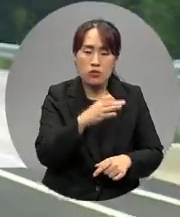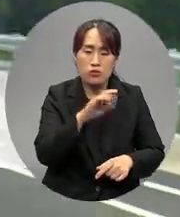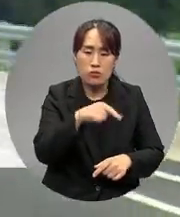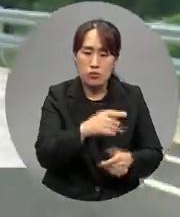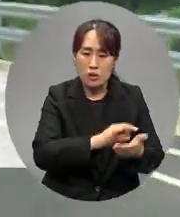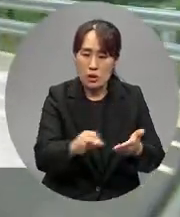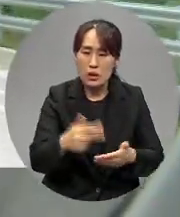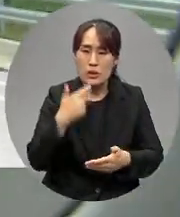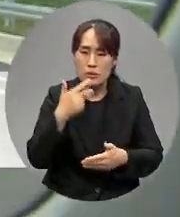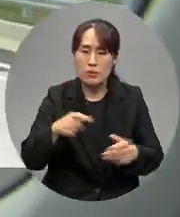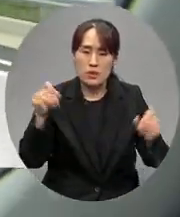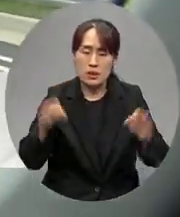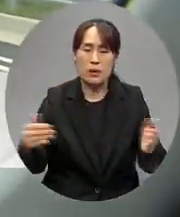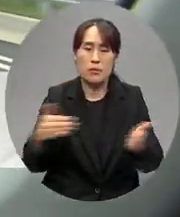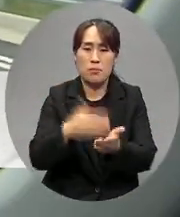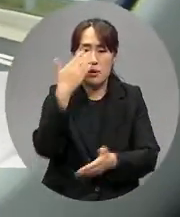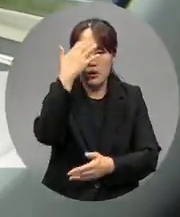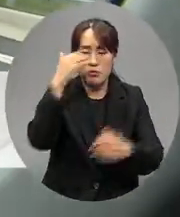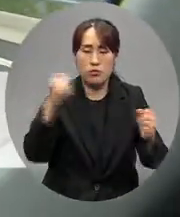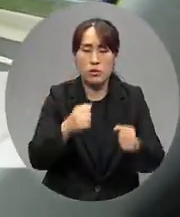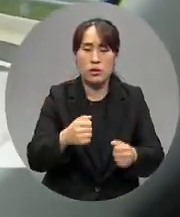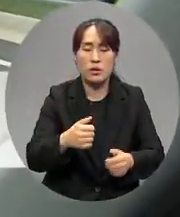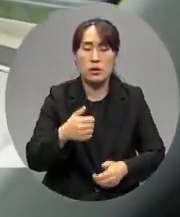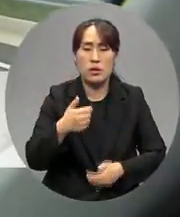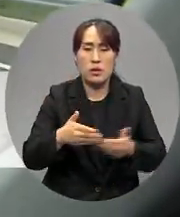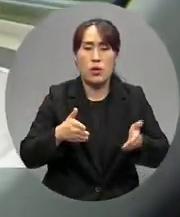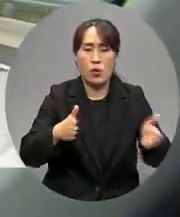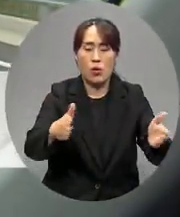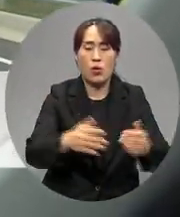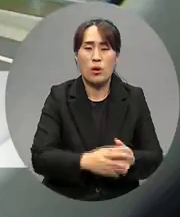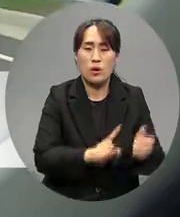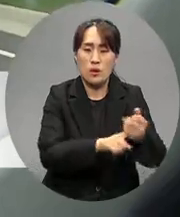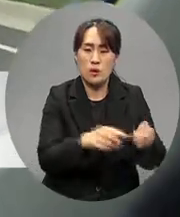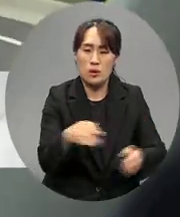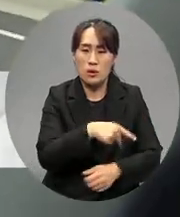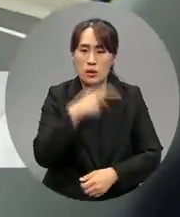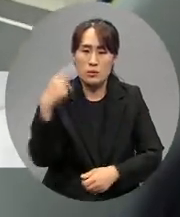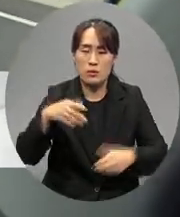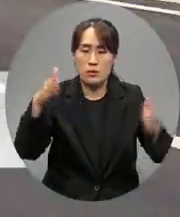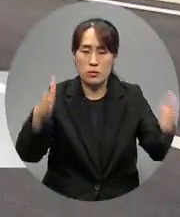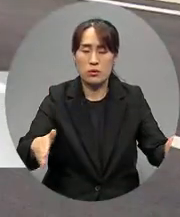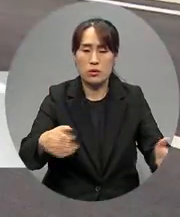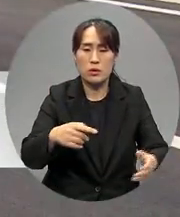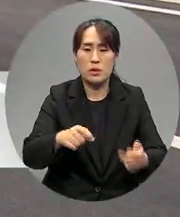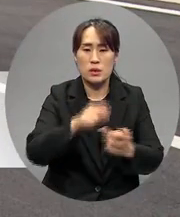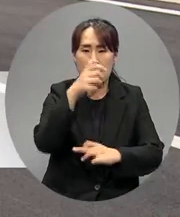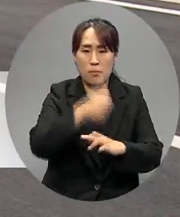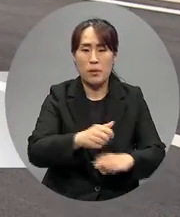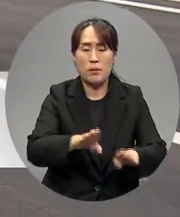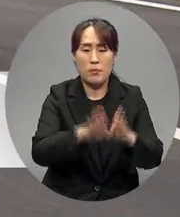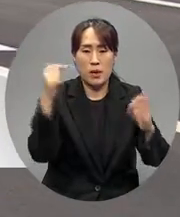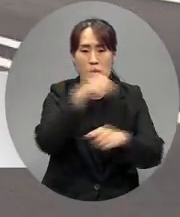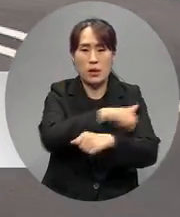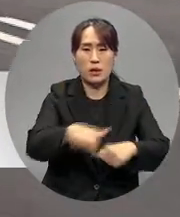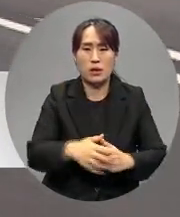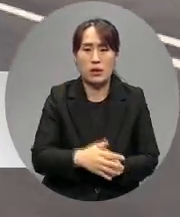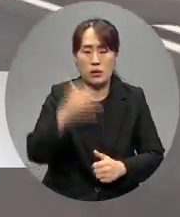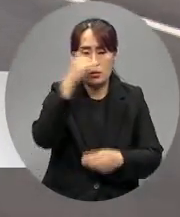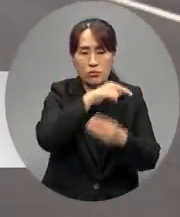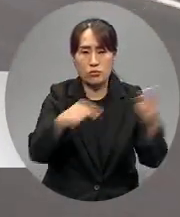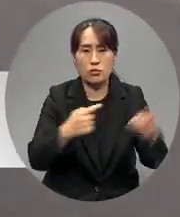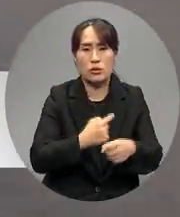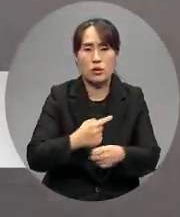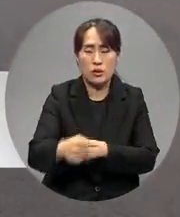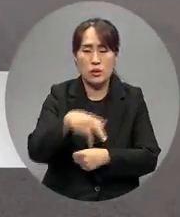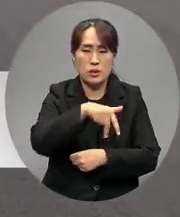7분으로 줄게 됩니다. 충청 내륙고속화도로는 증평에서 음성 구간이 연말에 개통될 예정이고 충주는